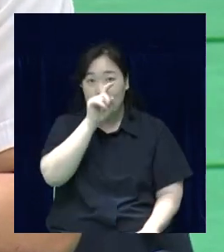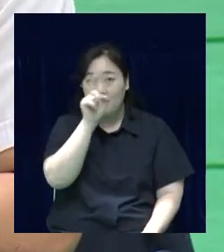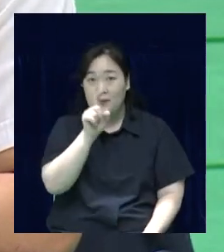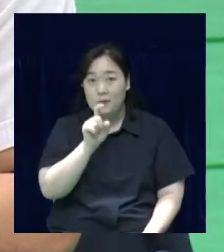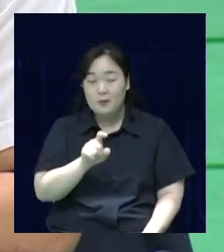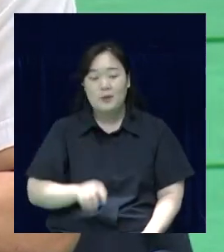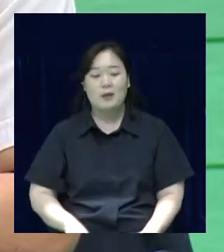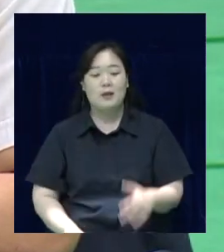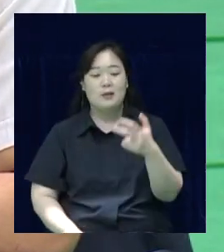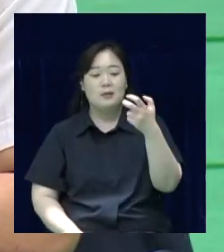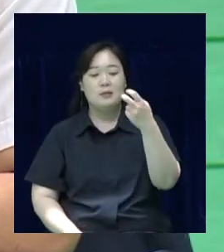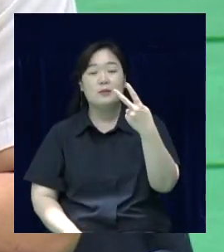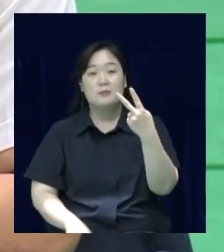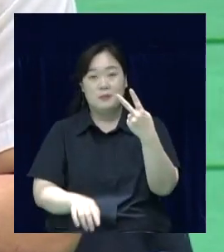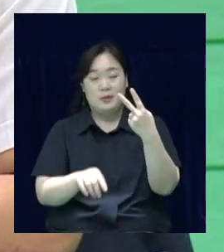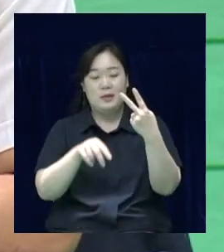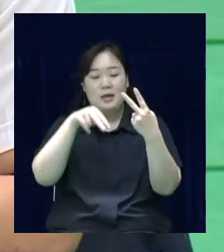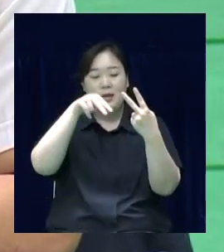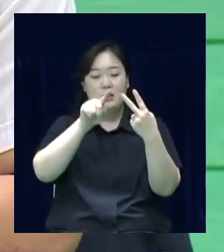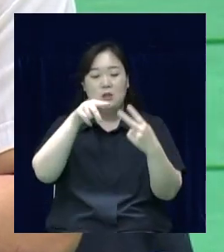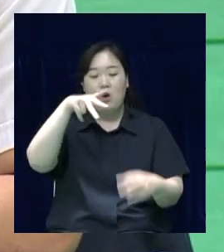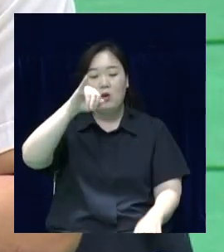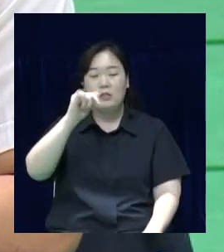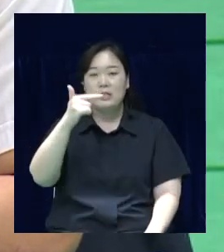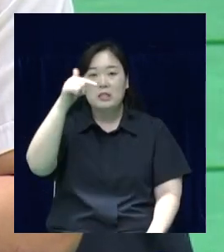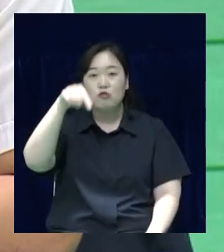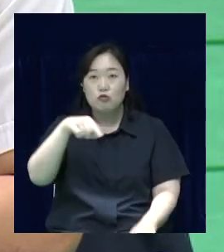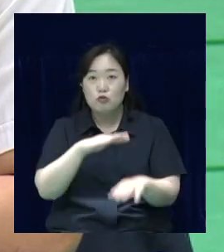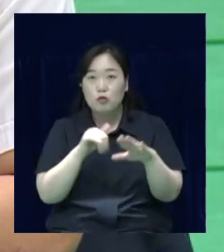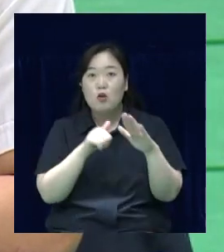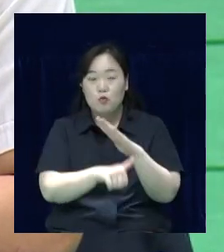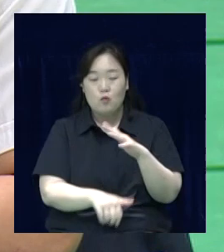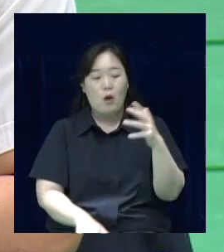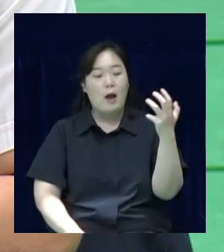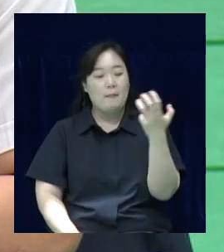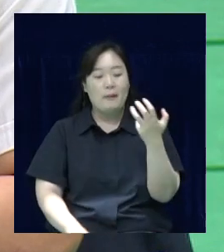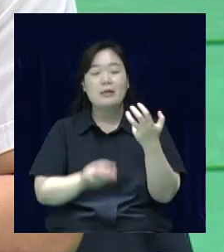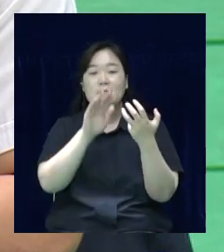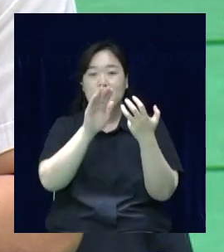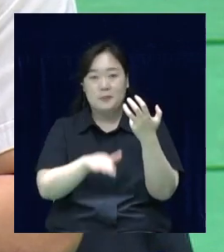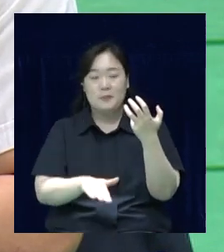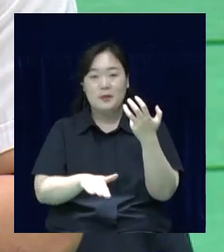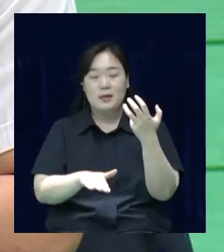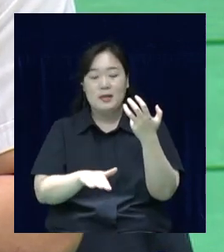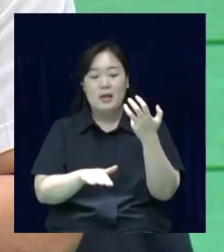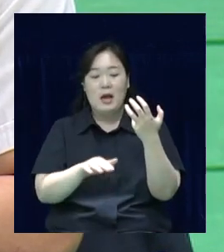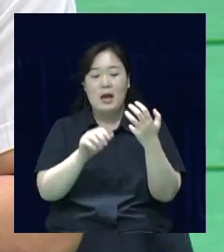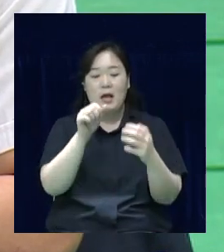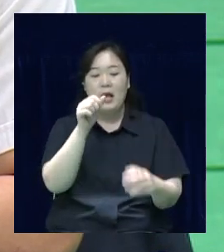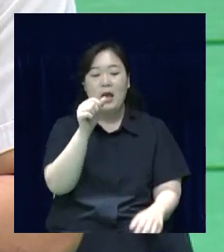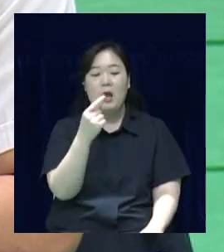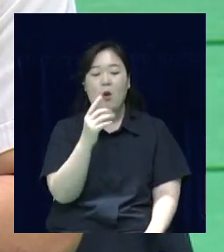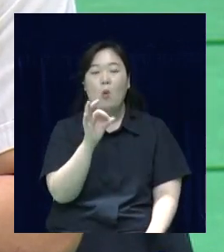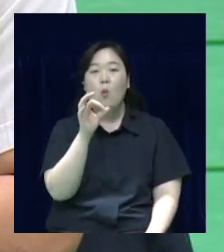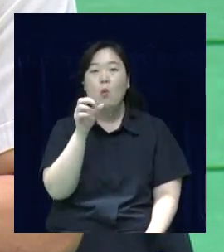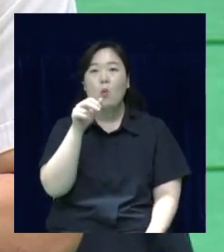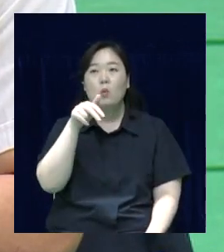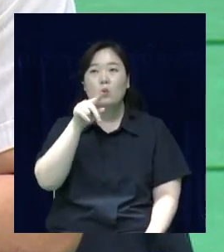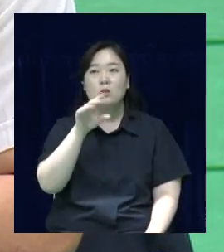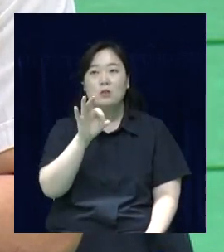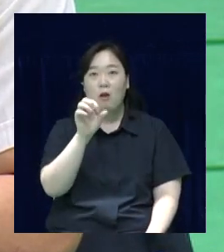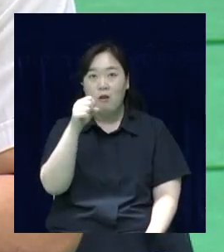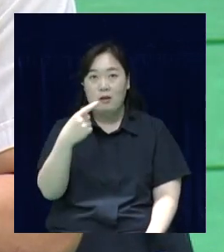마이너스 72kg급 서진곤 선수와 네. 마이너스 80kg급 문정훈 선수를 눈여겨보시면 좋을 것 같습니다.